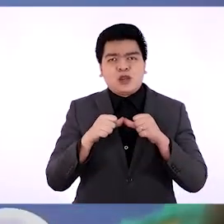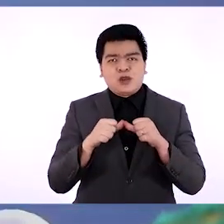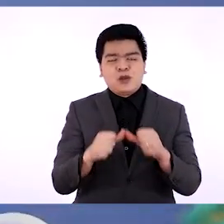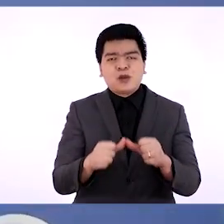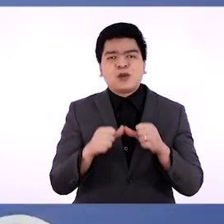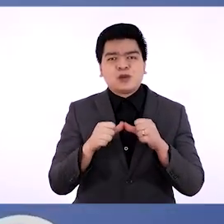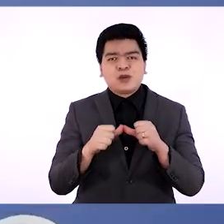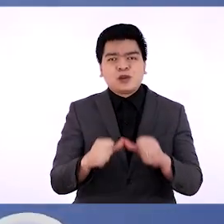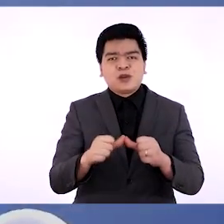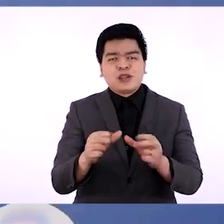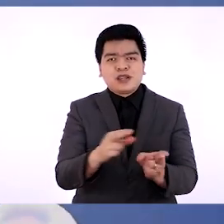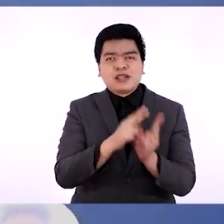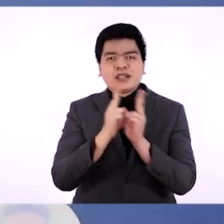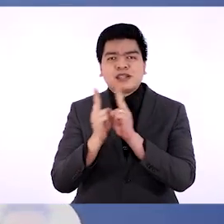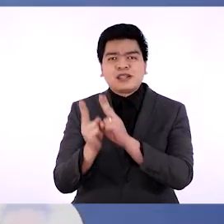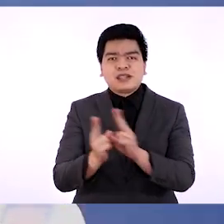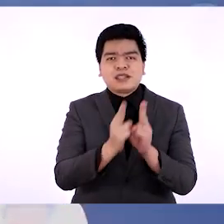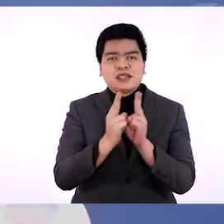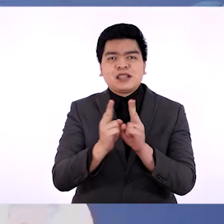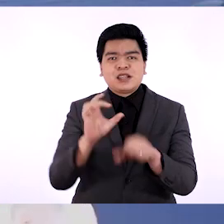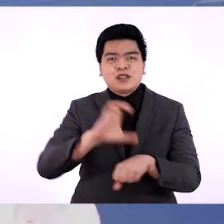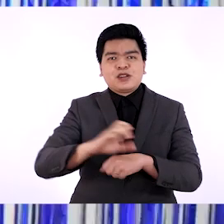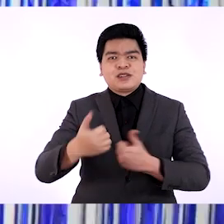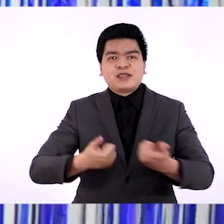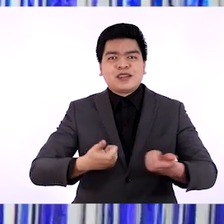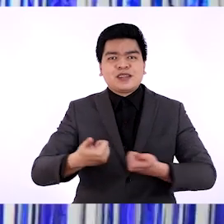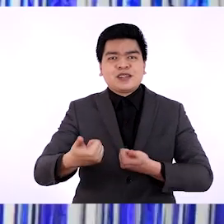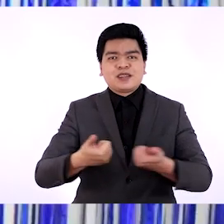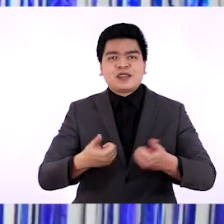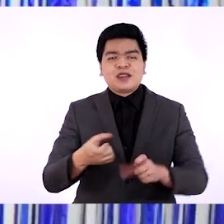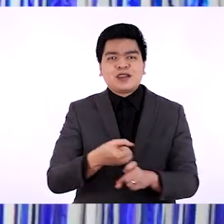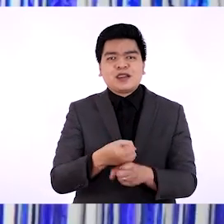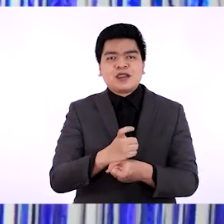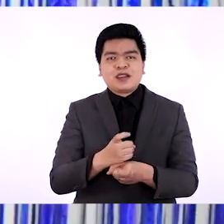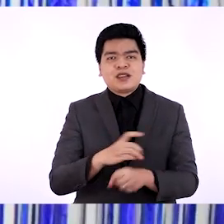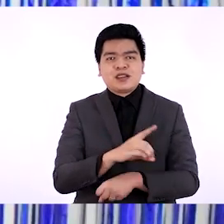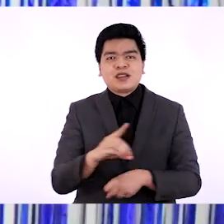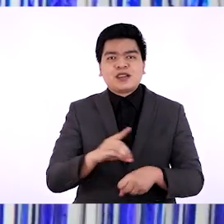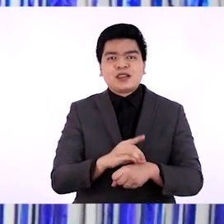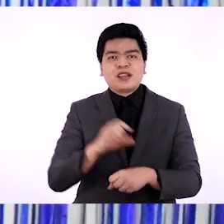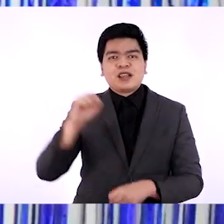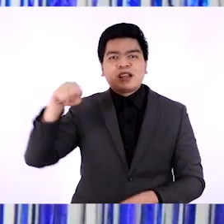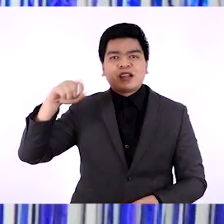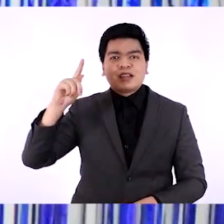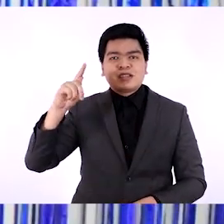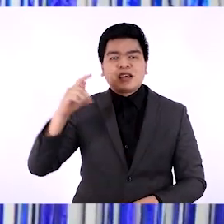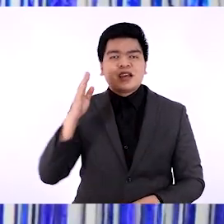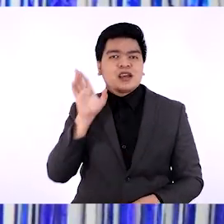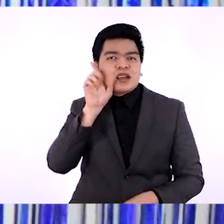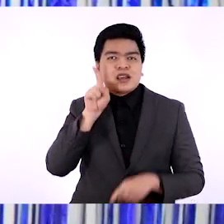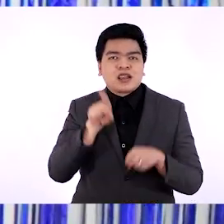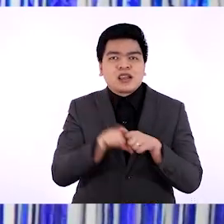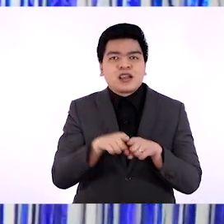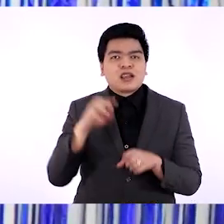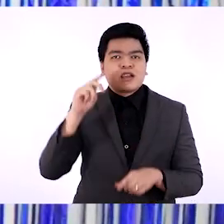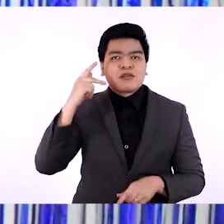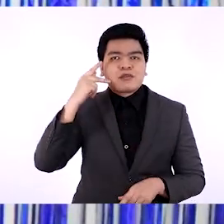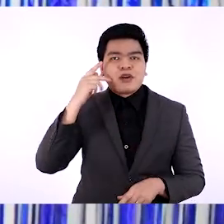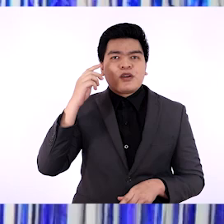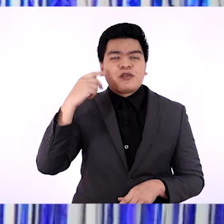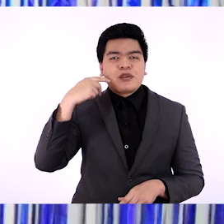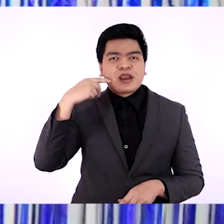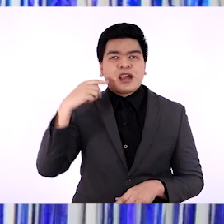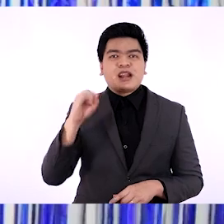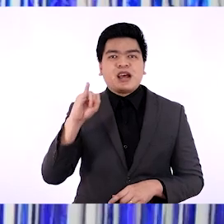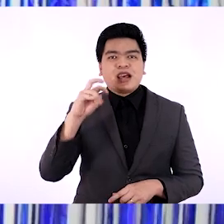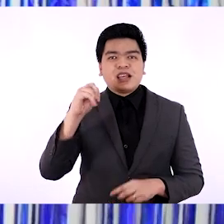sa pakikipagkaisa sa pamamahala. Mula po rito sa Tacarong City, ako po si kapatid na Pearl Vergara para sa